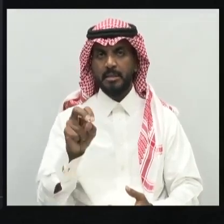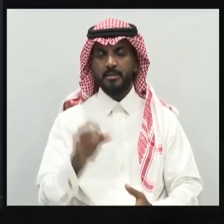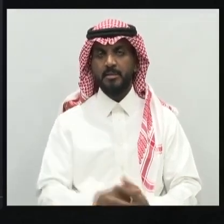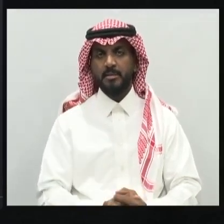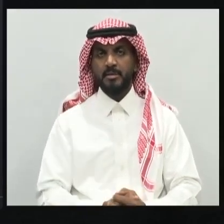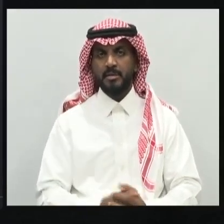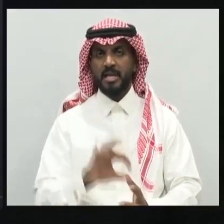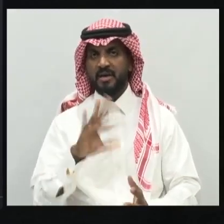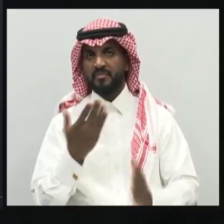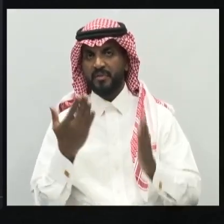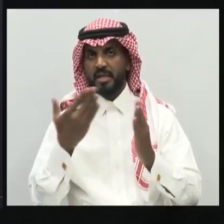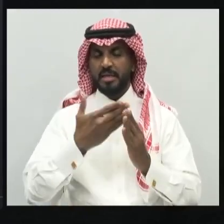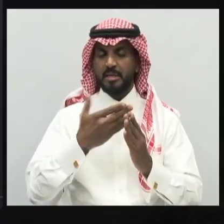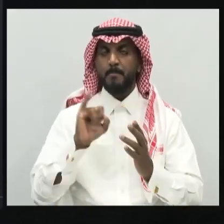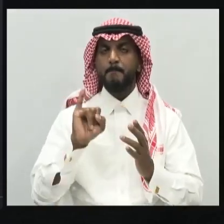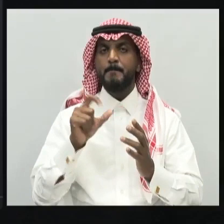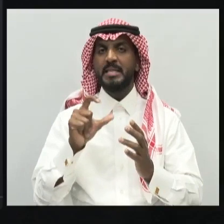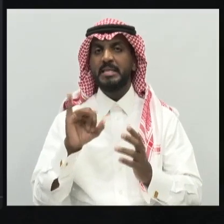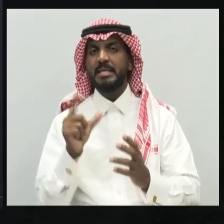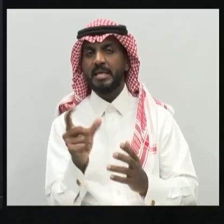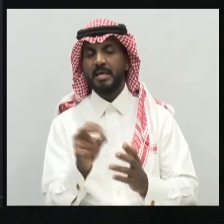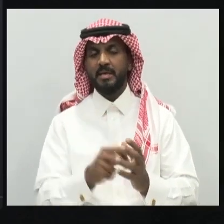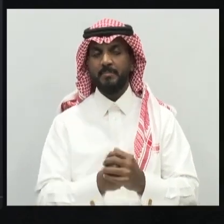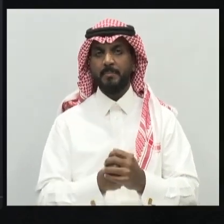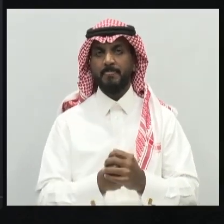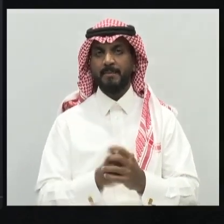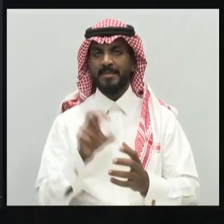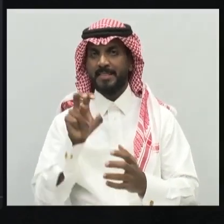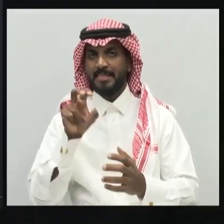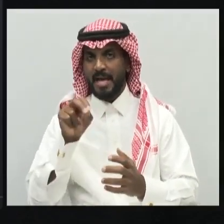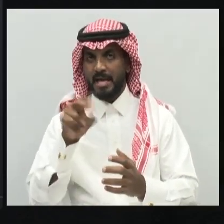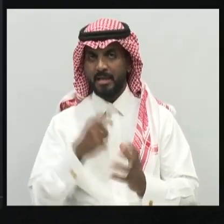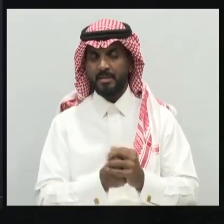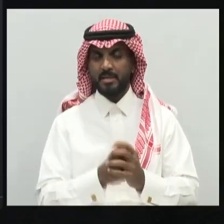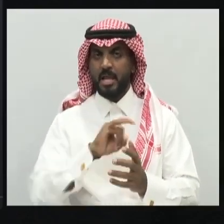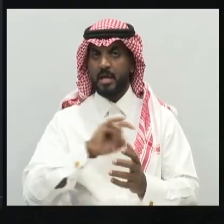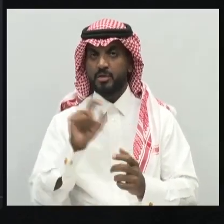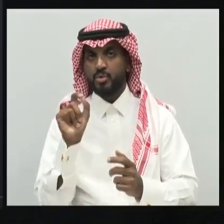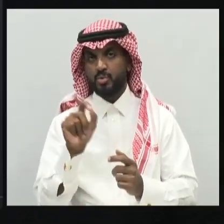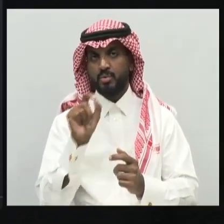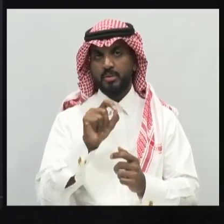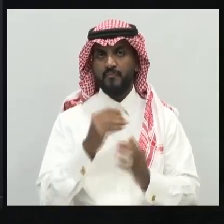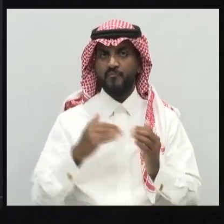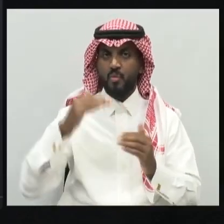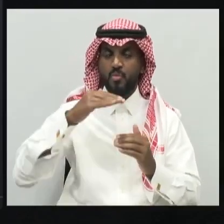الحرف الاخير ما هو مدينته تاء مربوطه احسنتم لا ننسى النقطتين